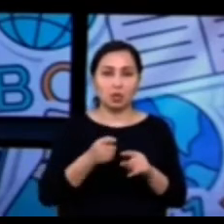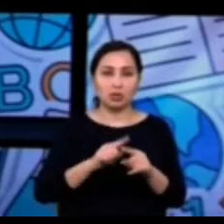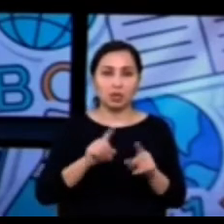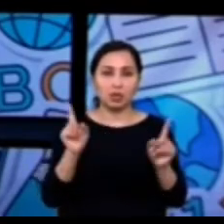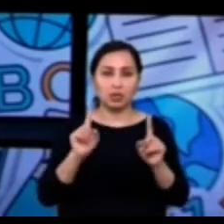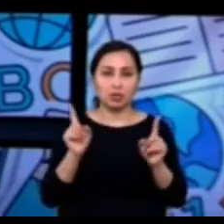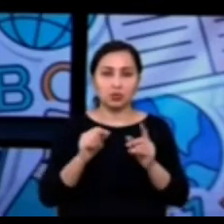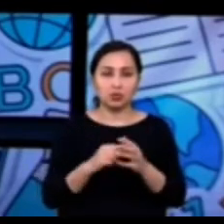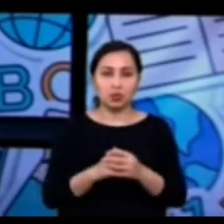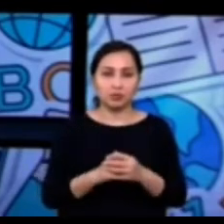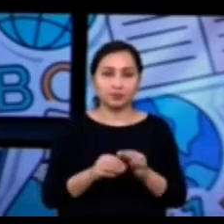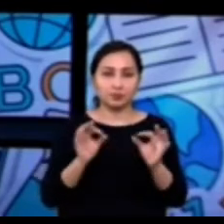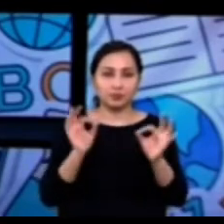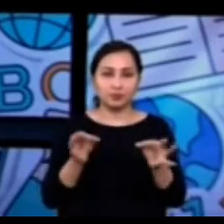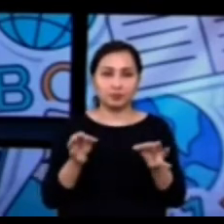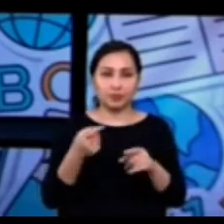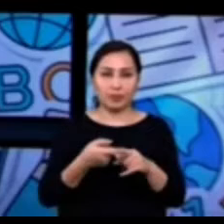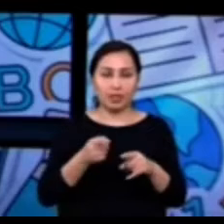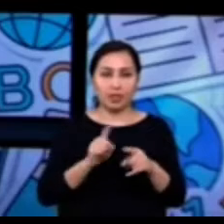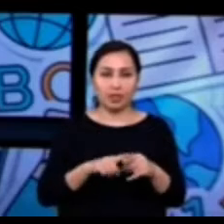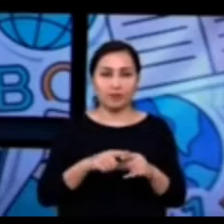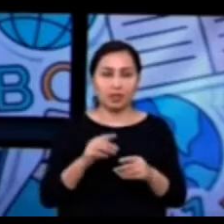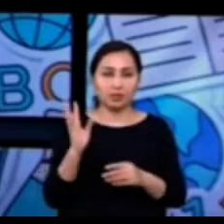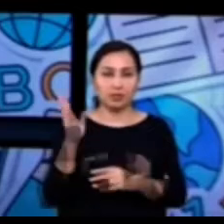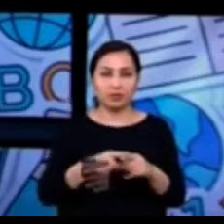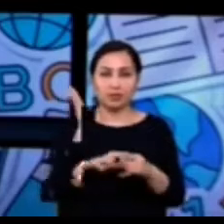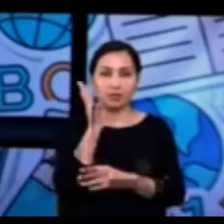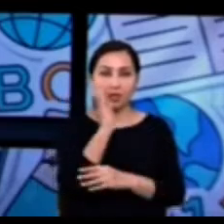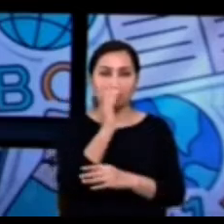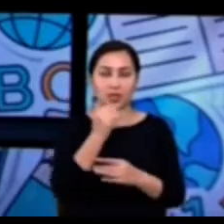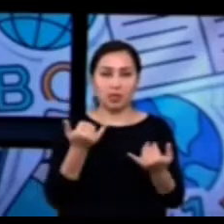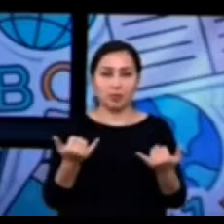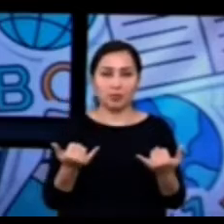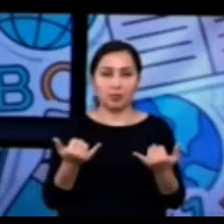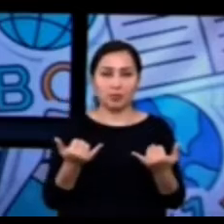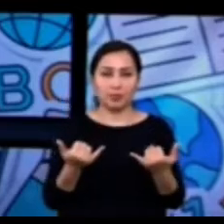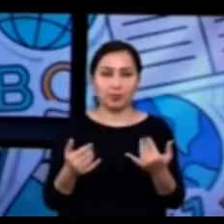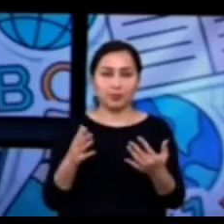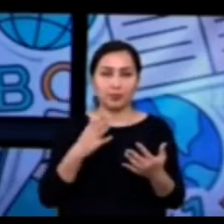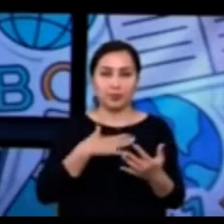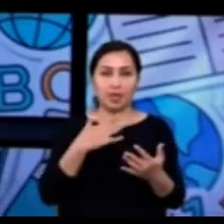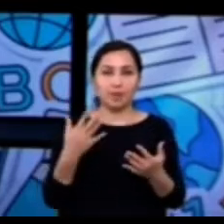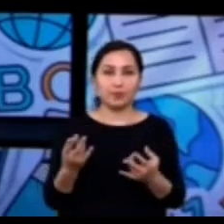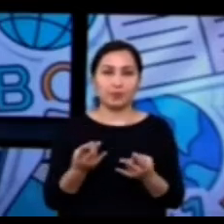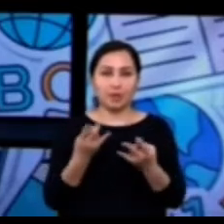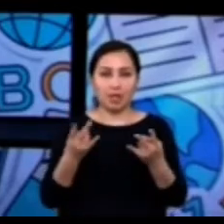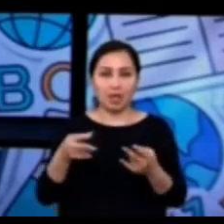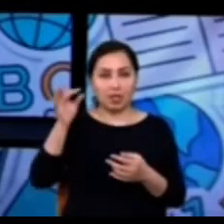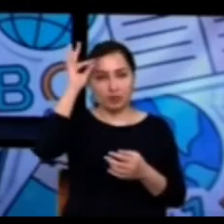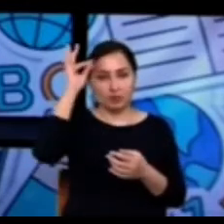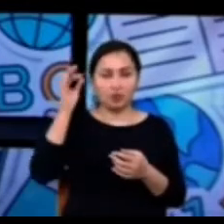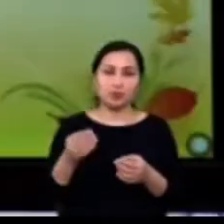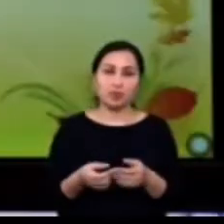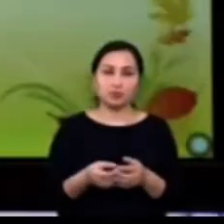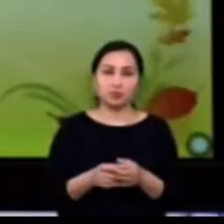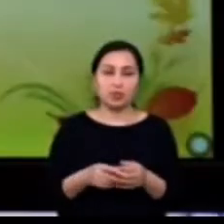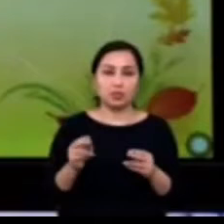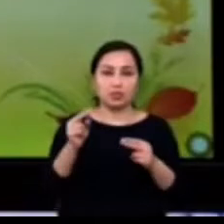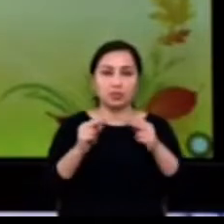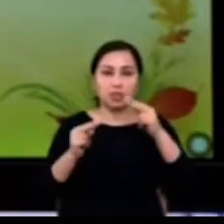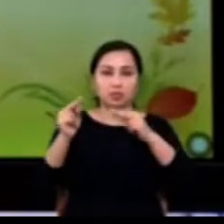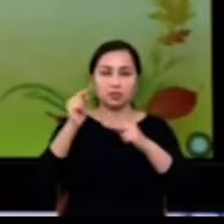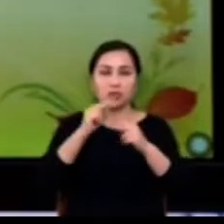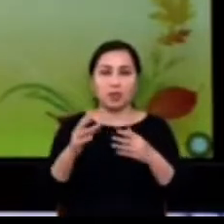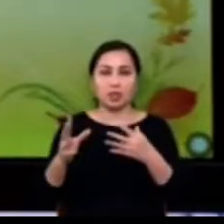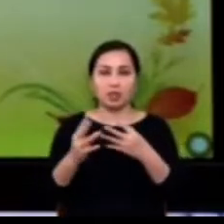что? Правильно, это деревья. А сейчас мы должны с вами вспомнить, из чего